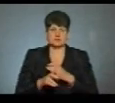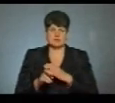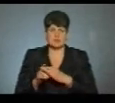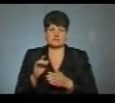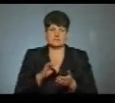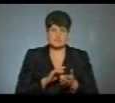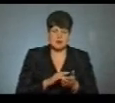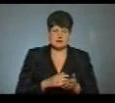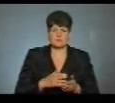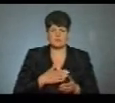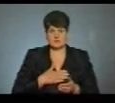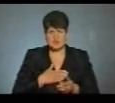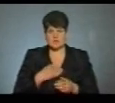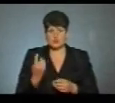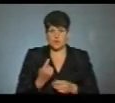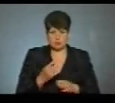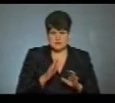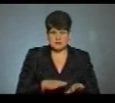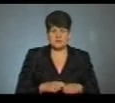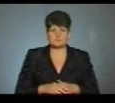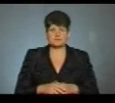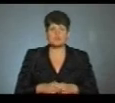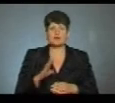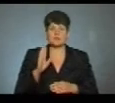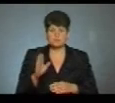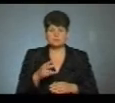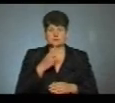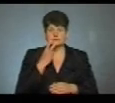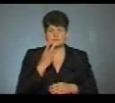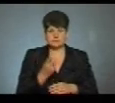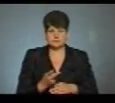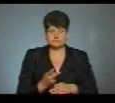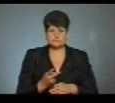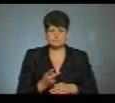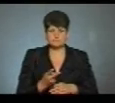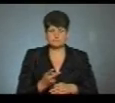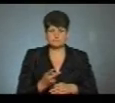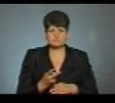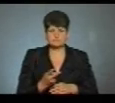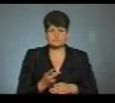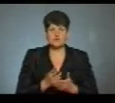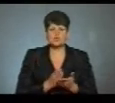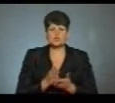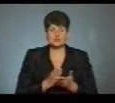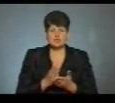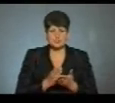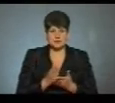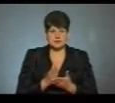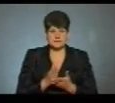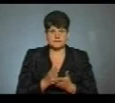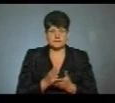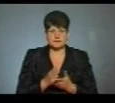Києві, і в наших обласних храмах. І будемо транслювати пасхальні служіння